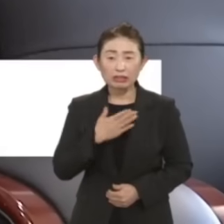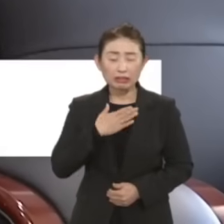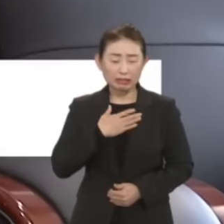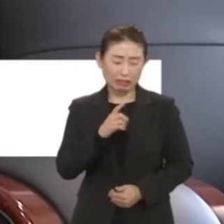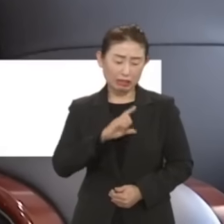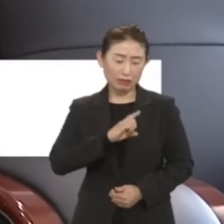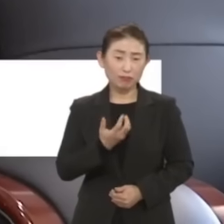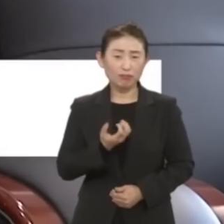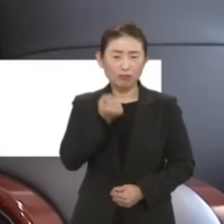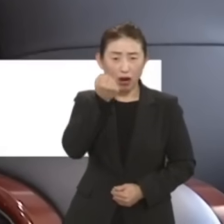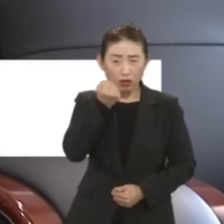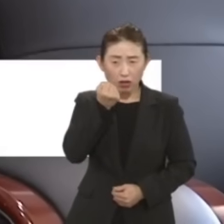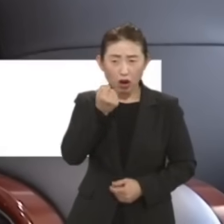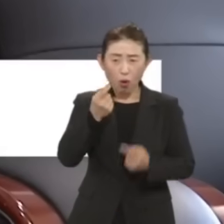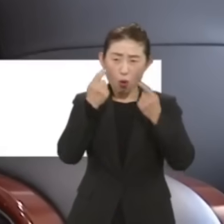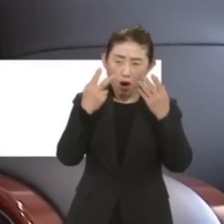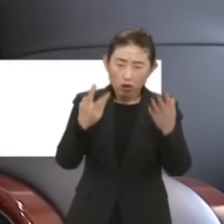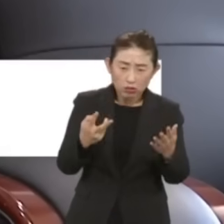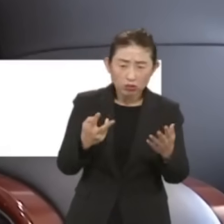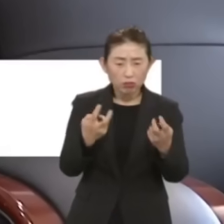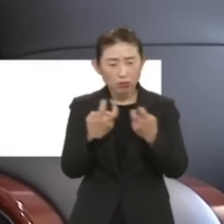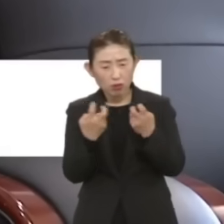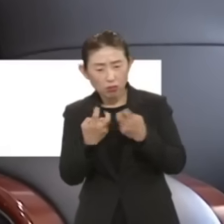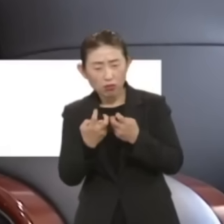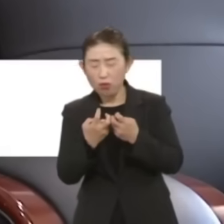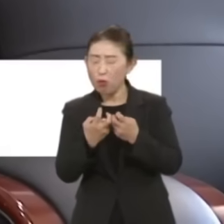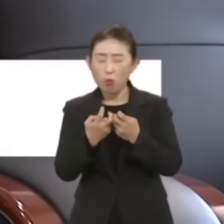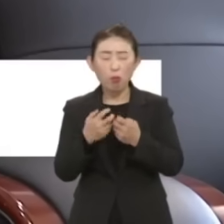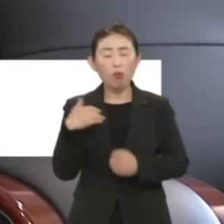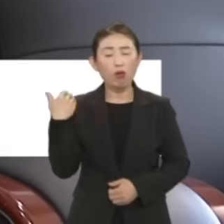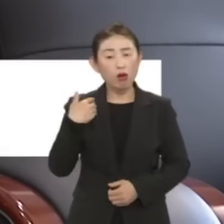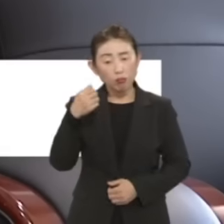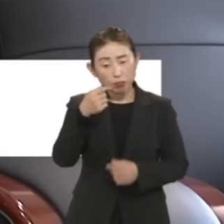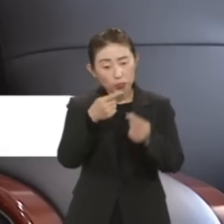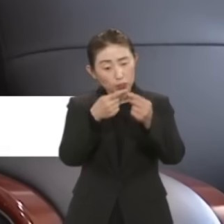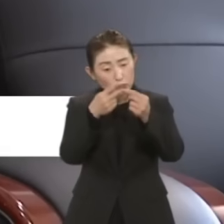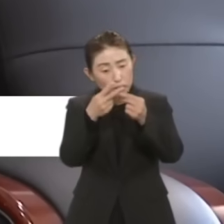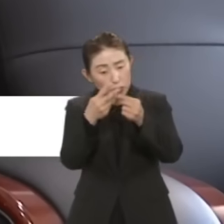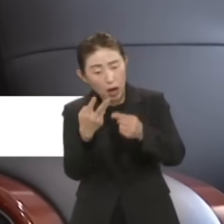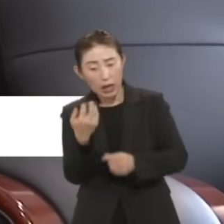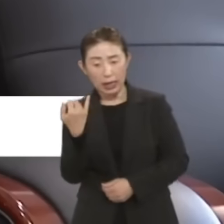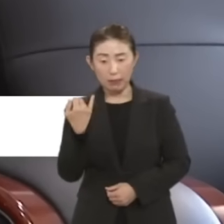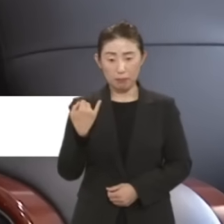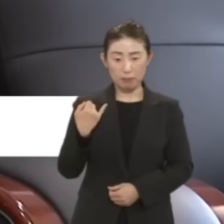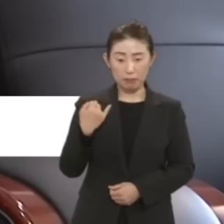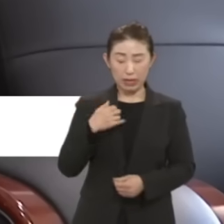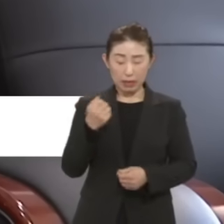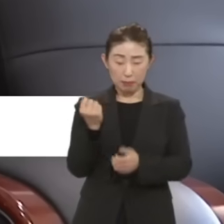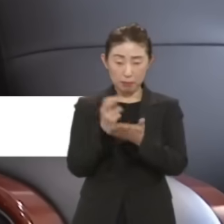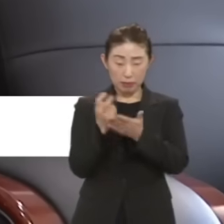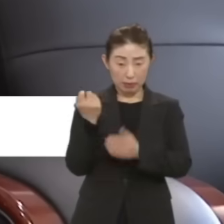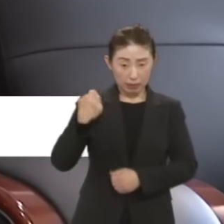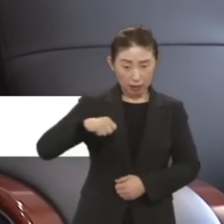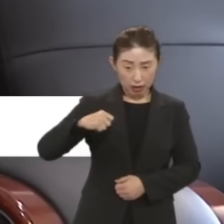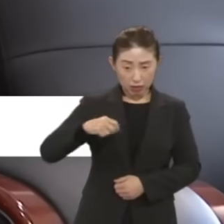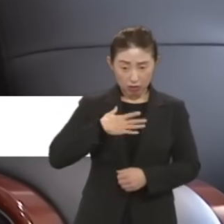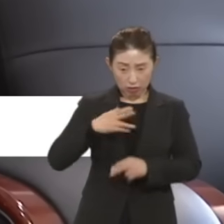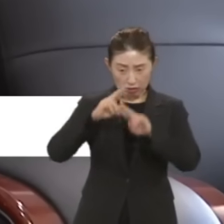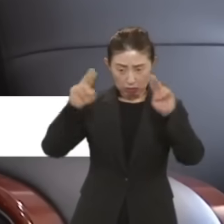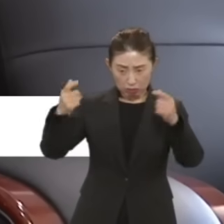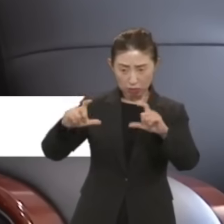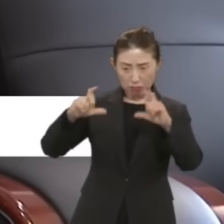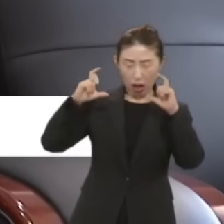대해서 사실은 정확하게 알지를 못했어요. 몇 가지 위반된 사항으로만 판결을 했다는 이 자체가 저희는 굉장히